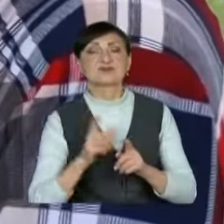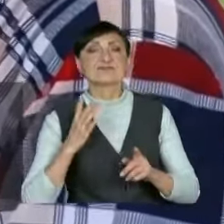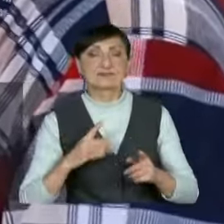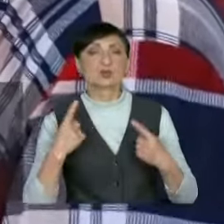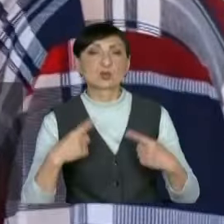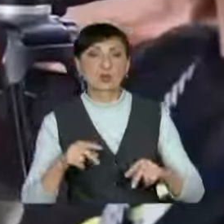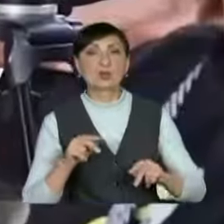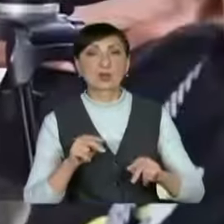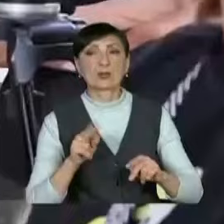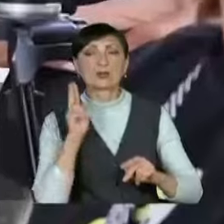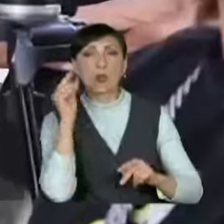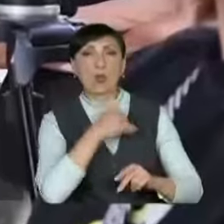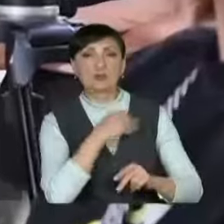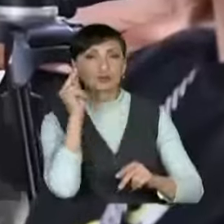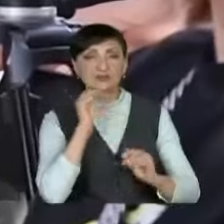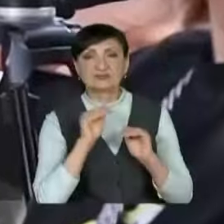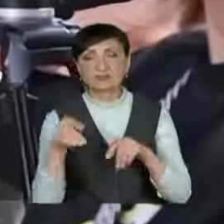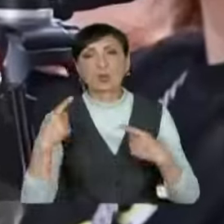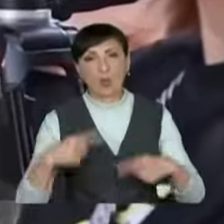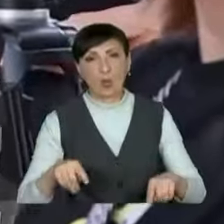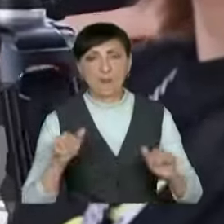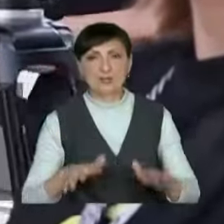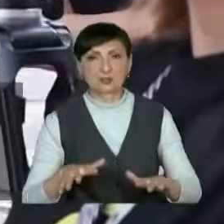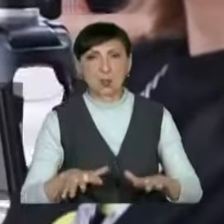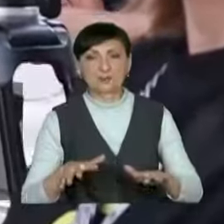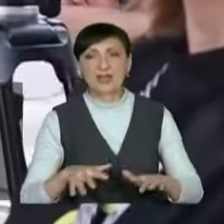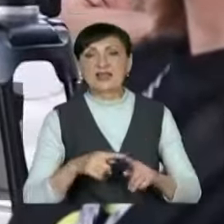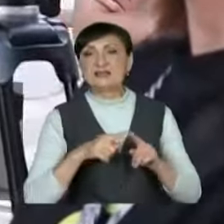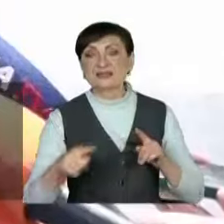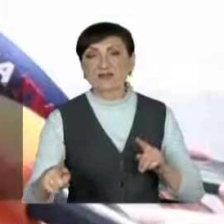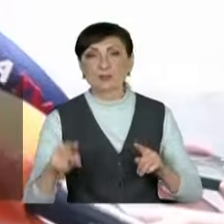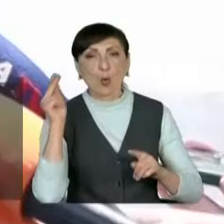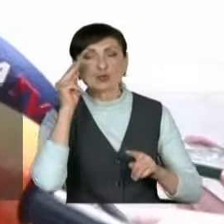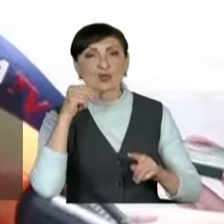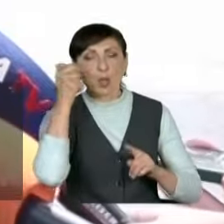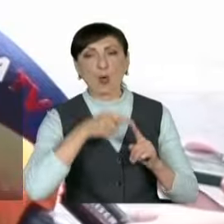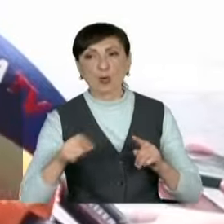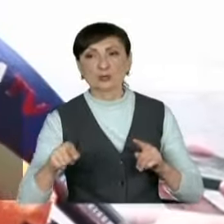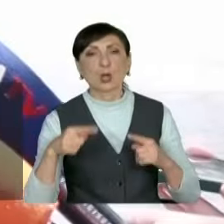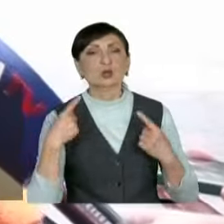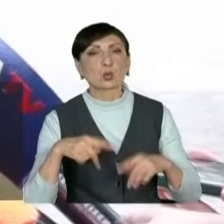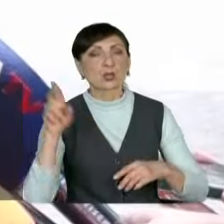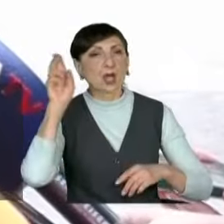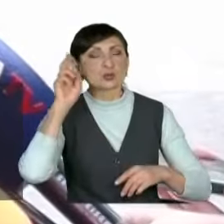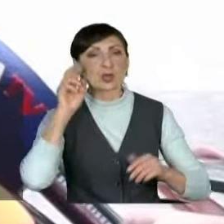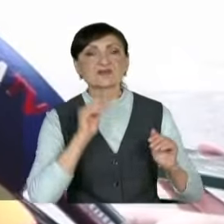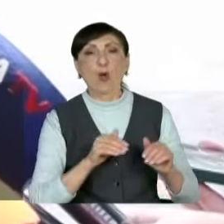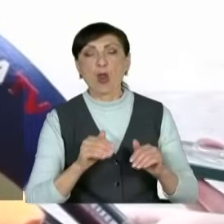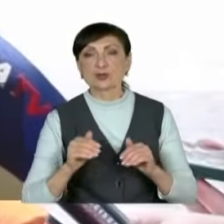подыскать другое учебное заведение. За это время, в течение учебного года, другими государственными